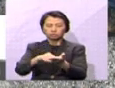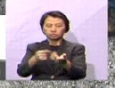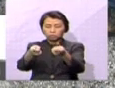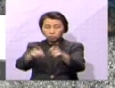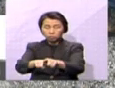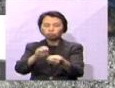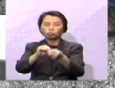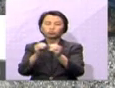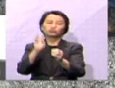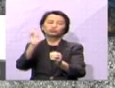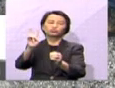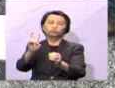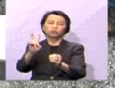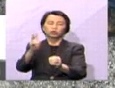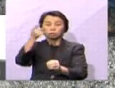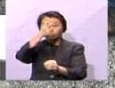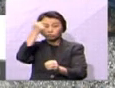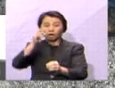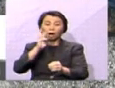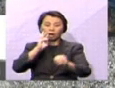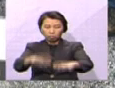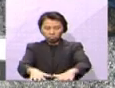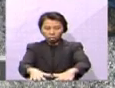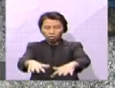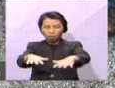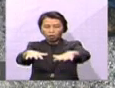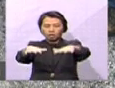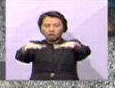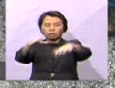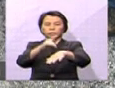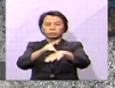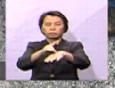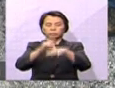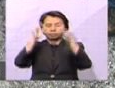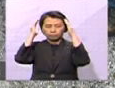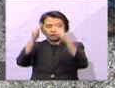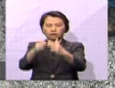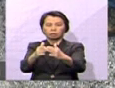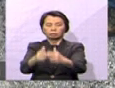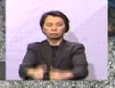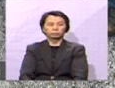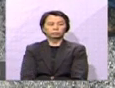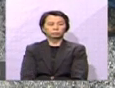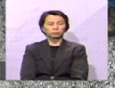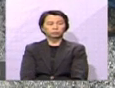kejadian kedua terkandas akibat kenaikan paras air sungai di Pahang